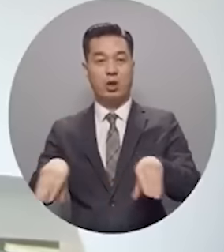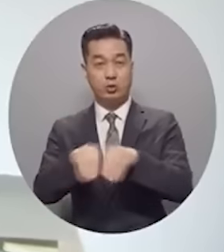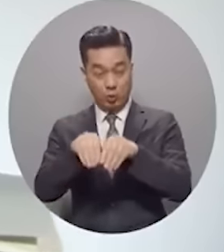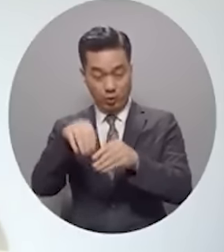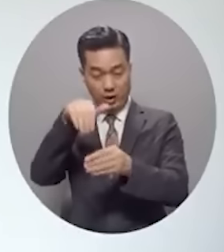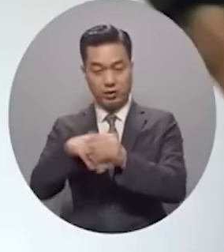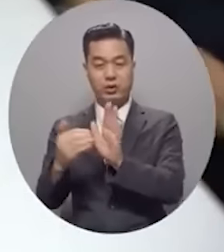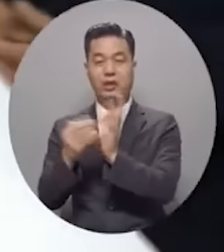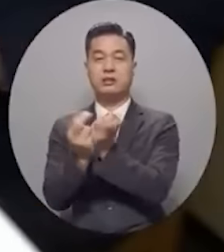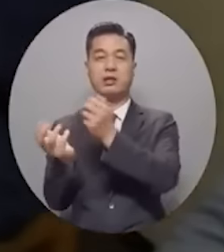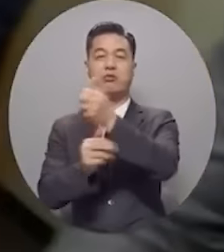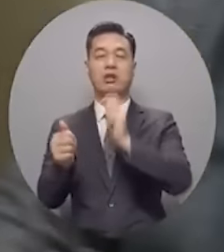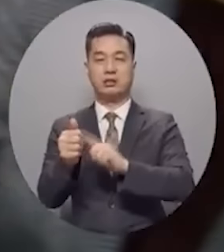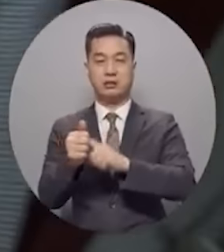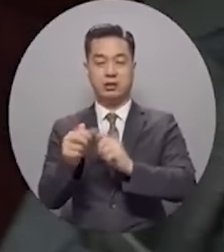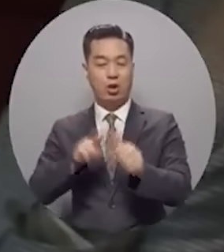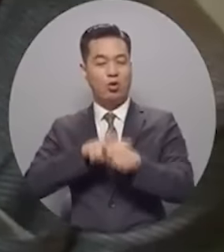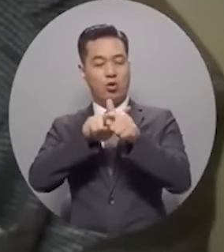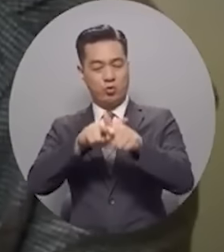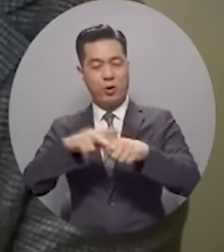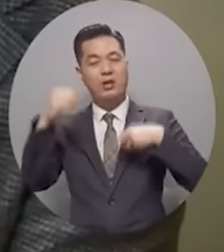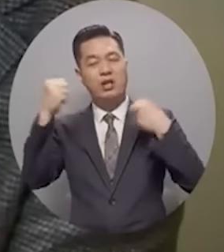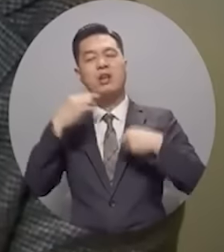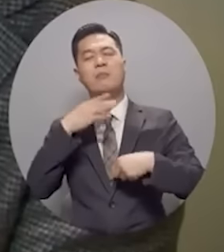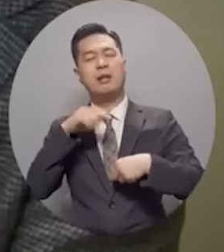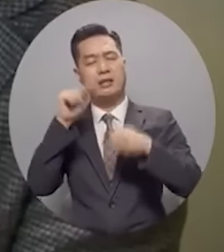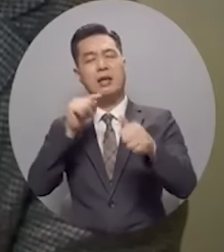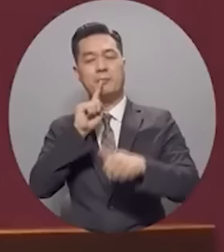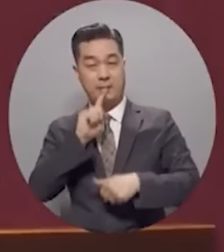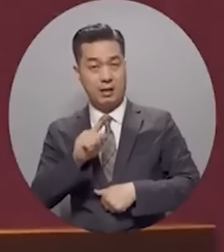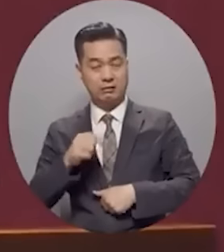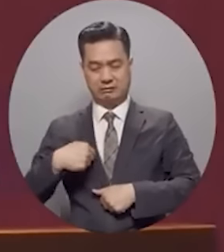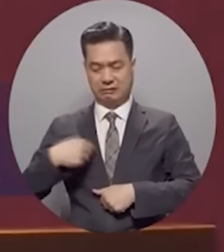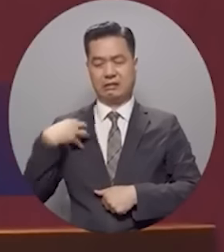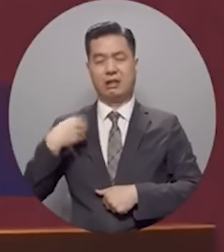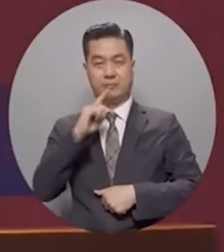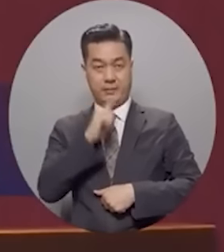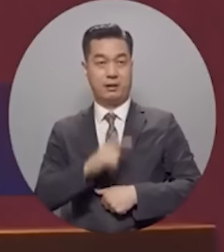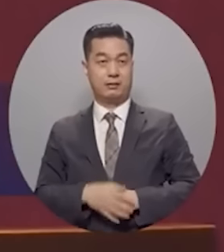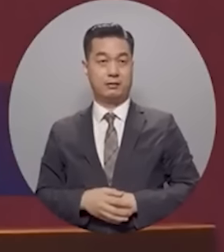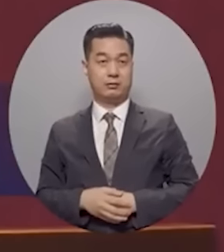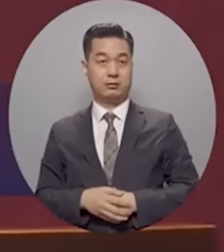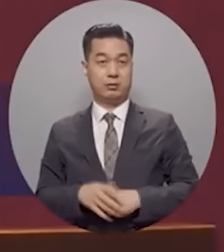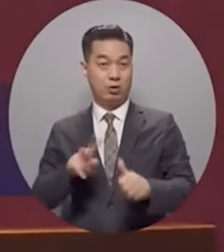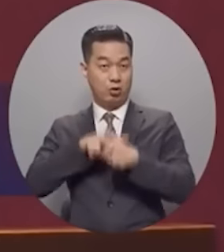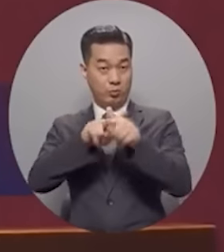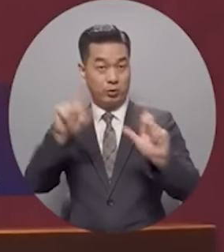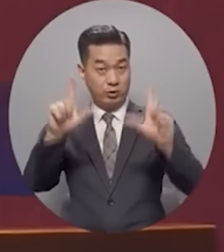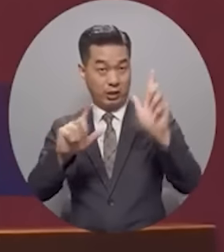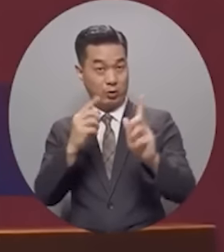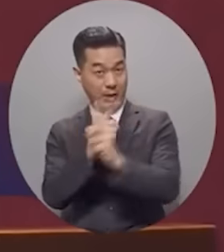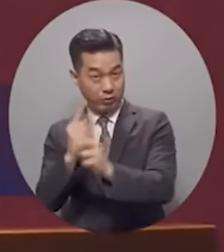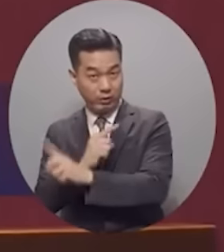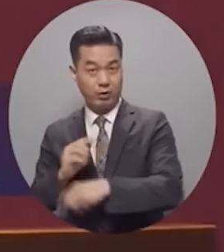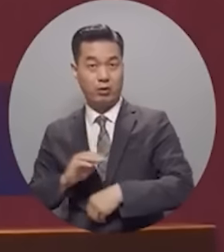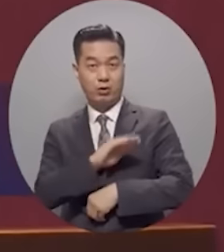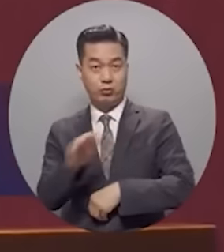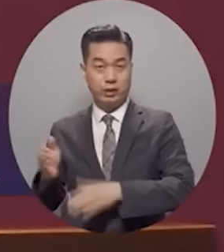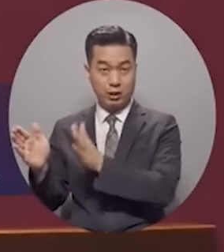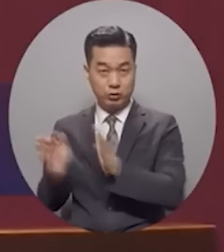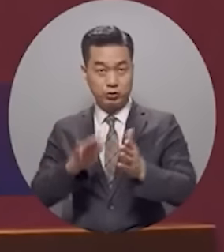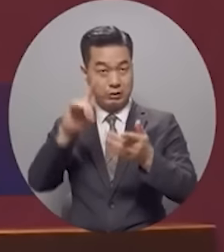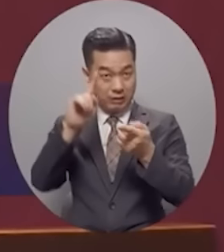후보는 연기만 하라는 발언도 자신의 작품이라고 했습니다. 후보도 태도를 바꿔서 우리가 해준